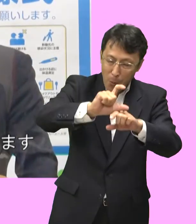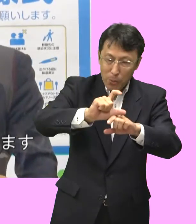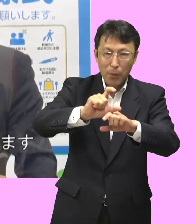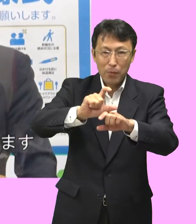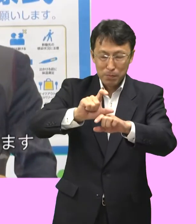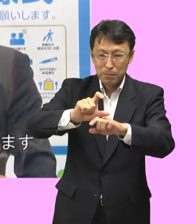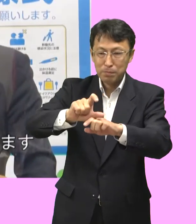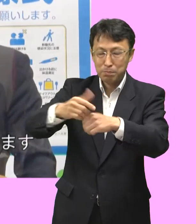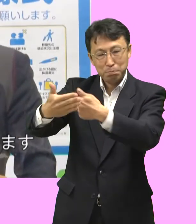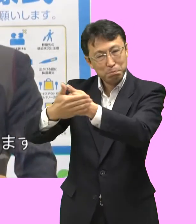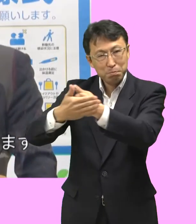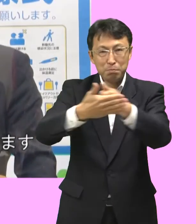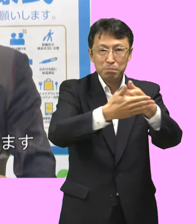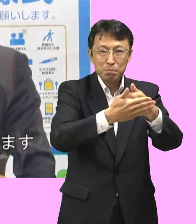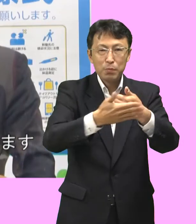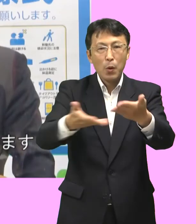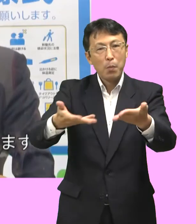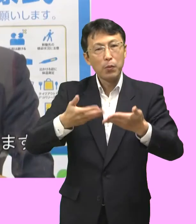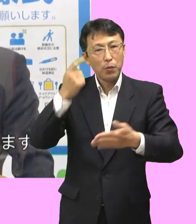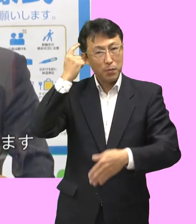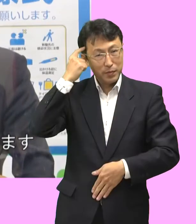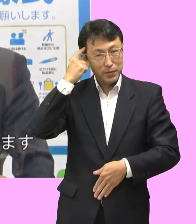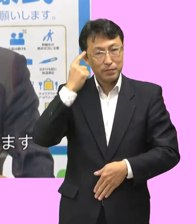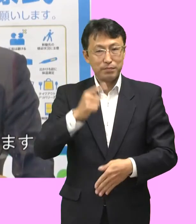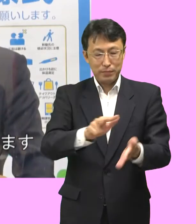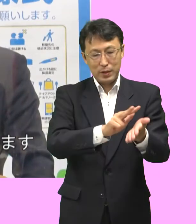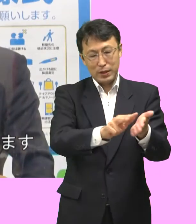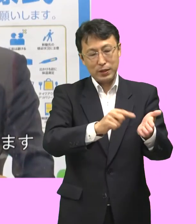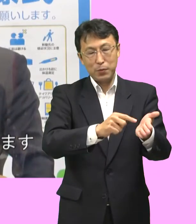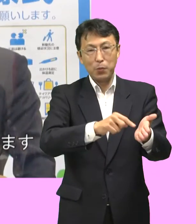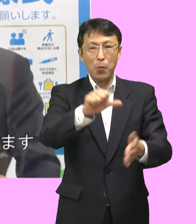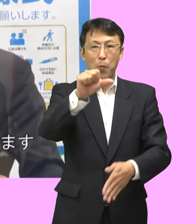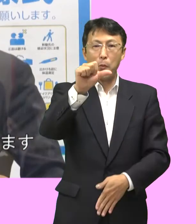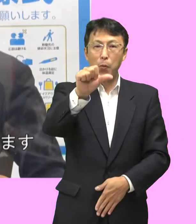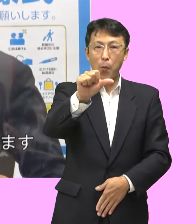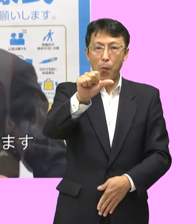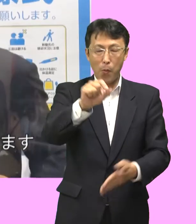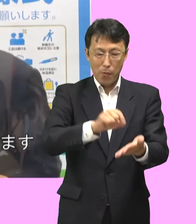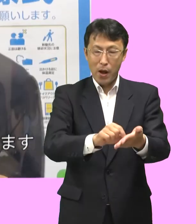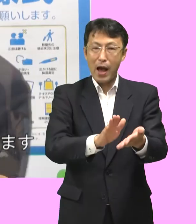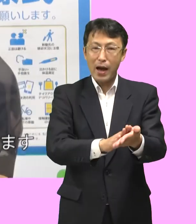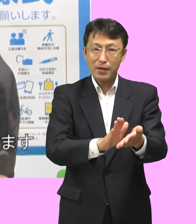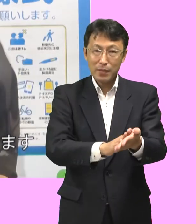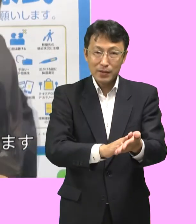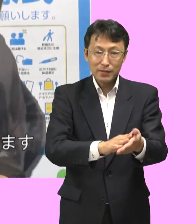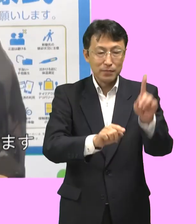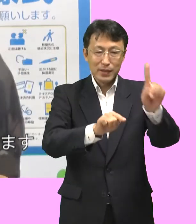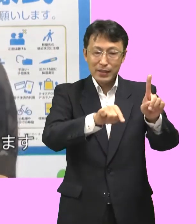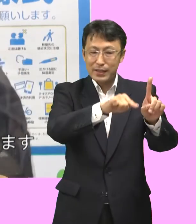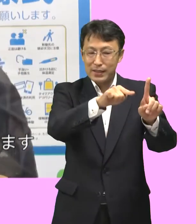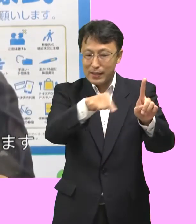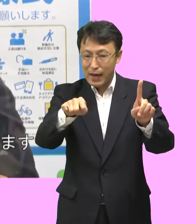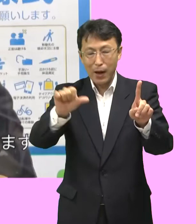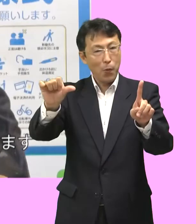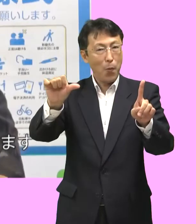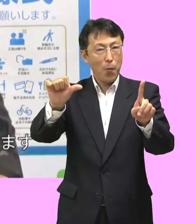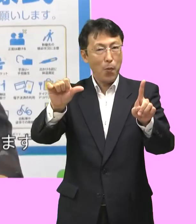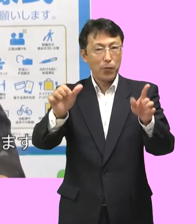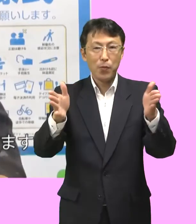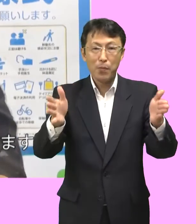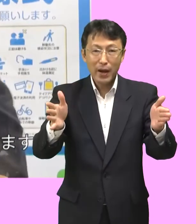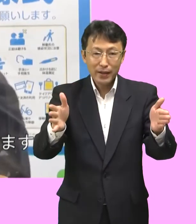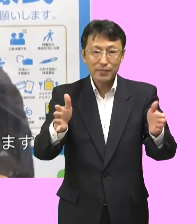まあ、その下の表のですね対象施設にある丸1から丸5まで、こちらですね、こちら